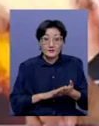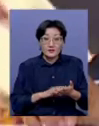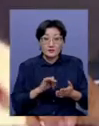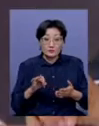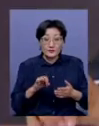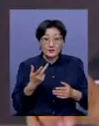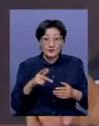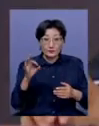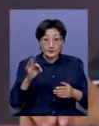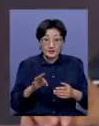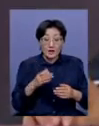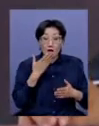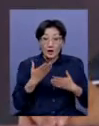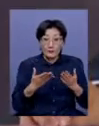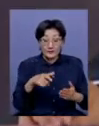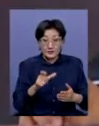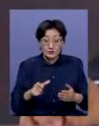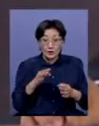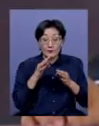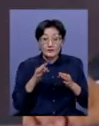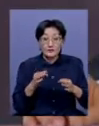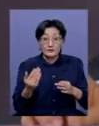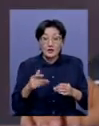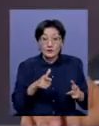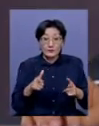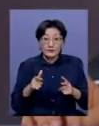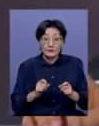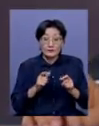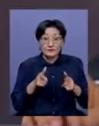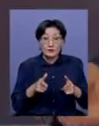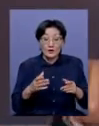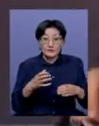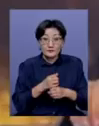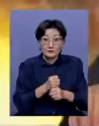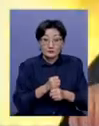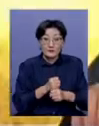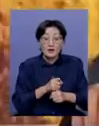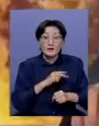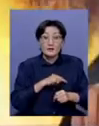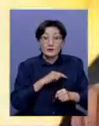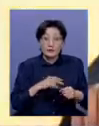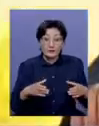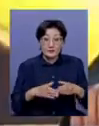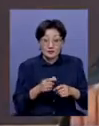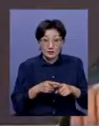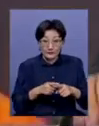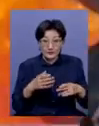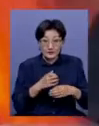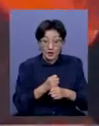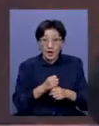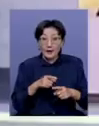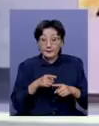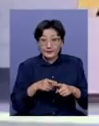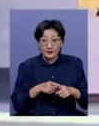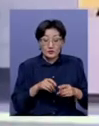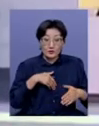30 процентов опрошенных заявили о том что они готовы приступить в сокращении оптимизации своего штата половина уже сокращения половина